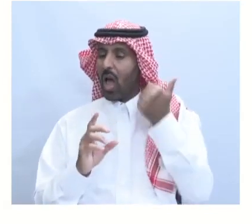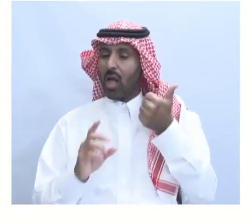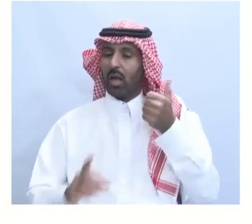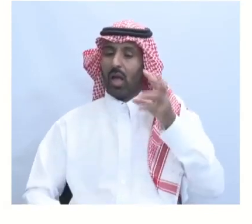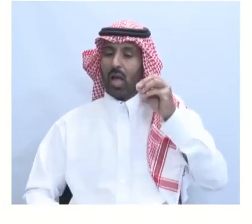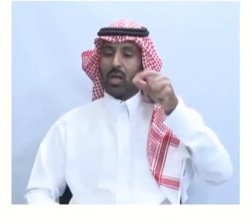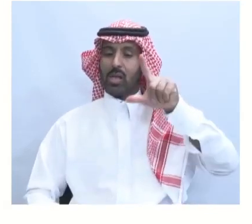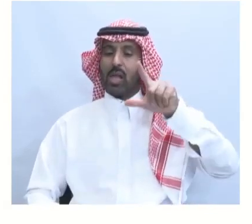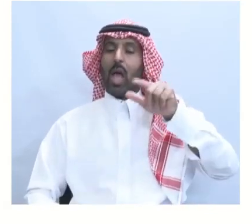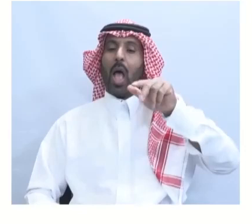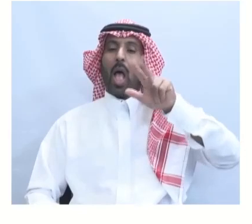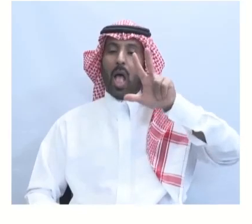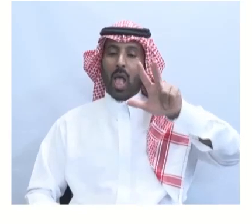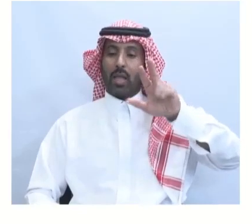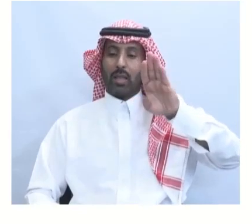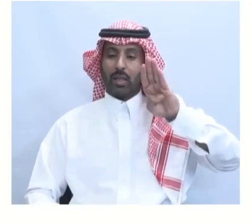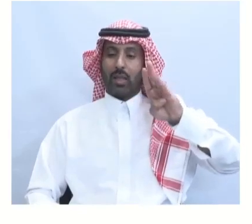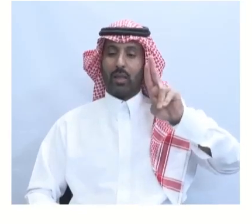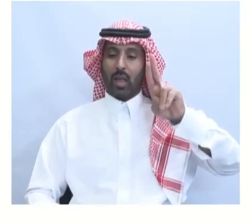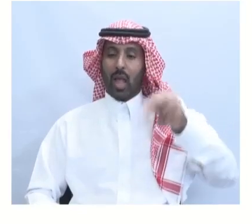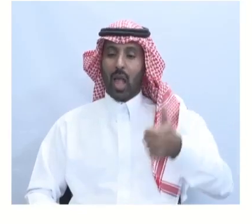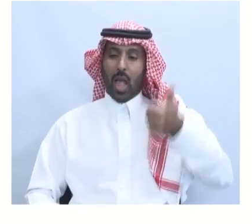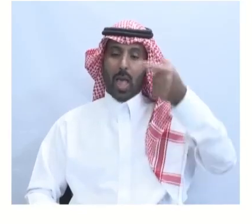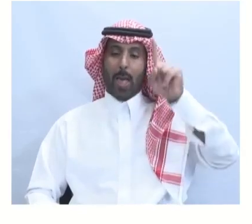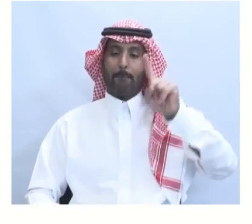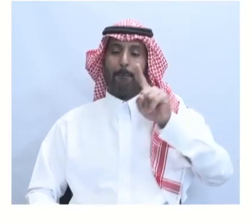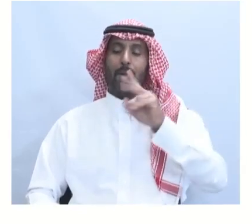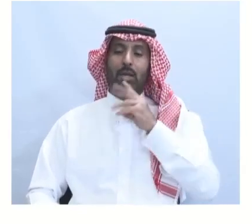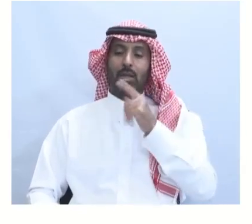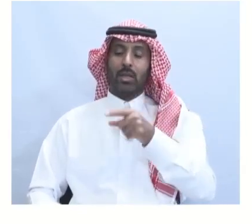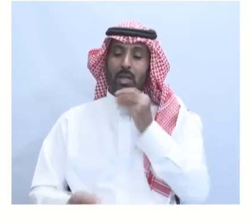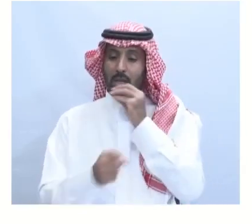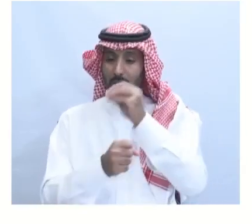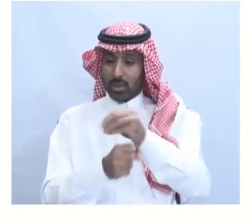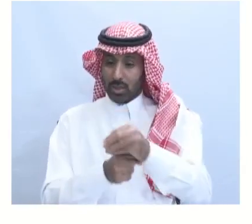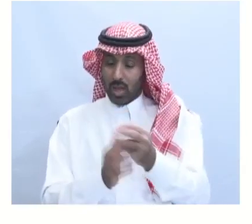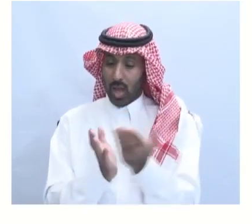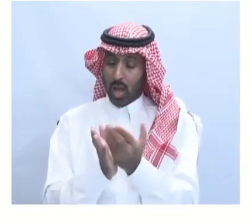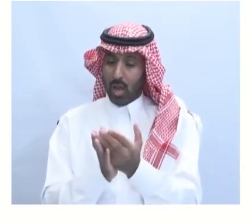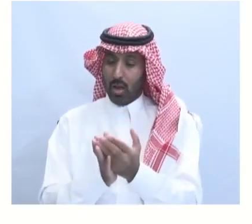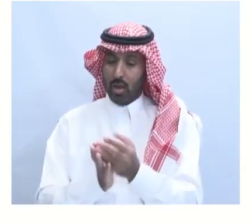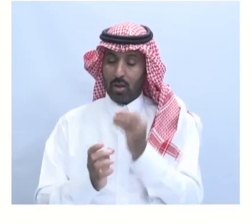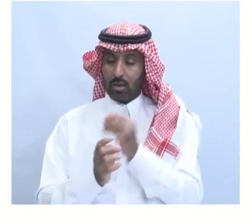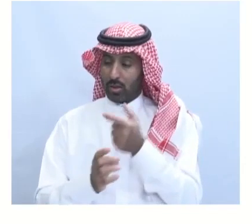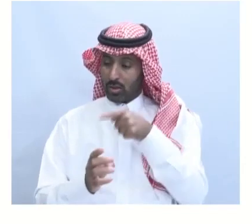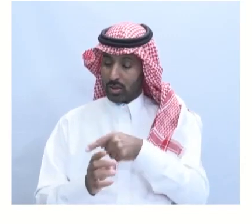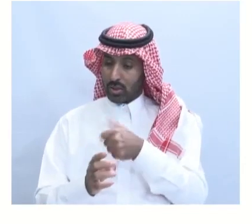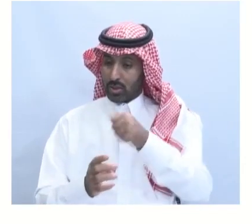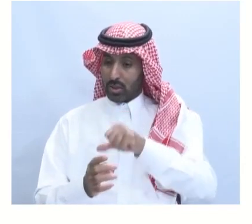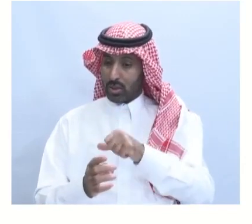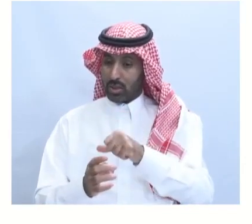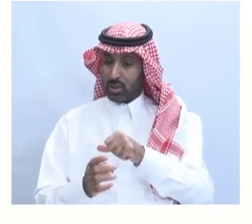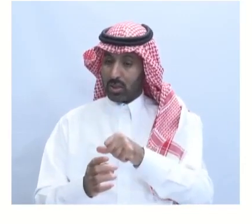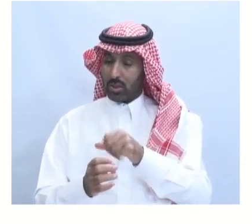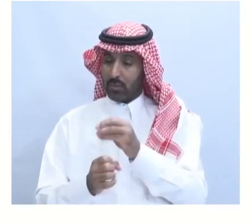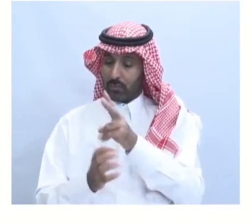علما مستقلا له قواعده ومصطلحاته والروايه بالاسناد ونقد ما يروى هو